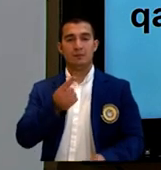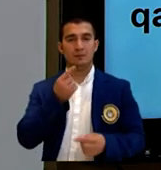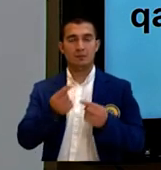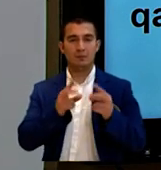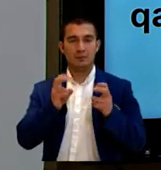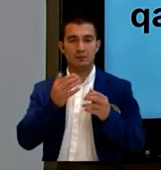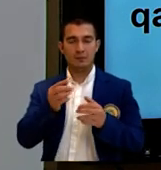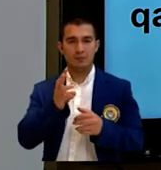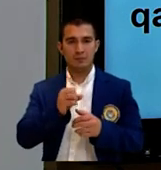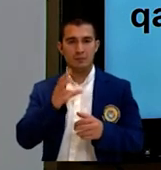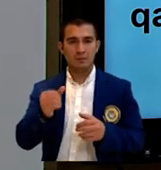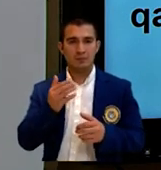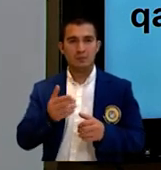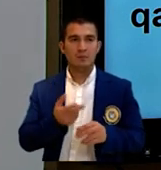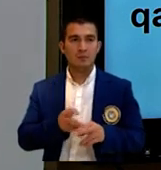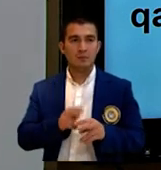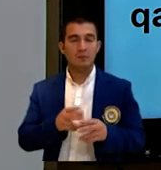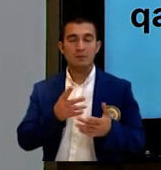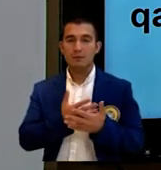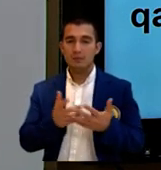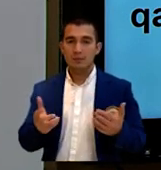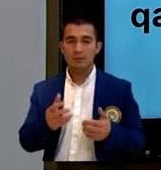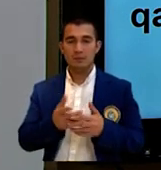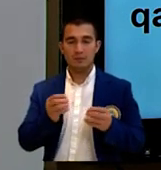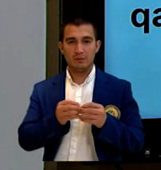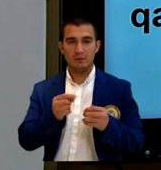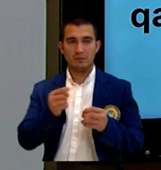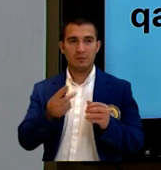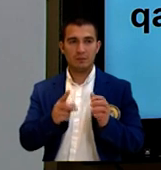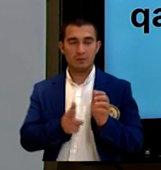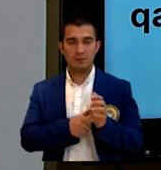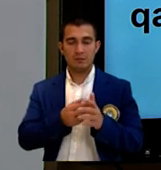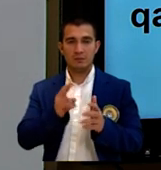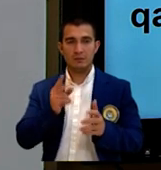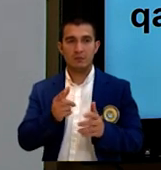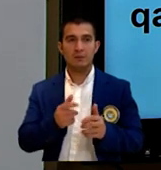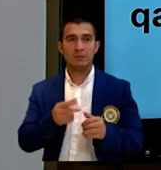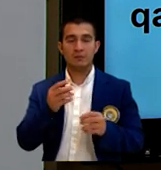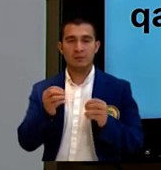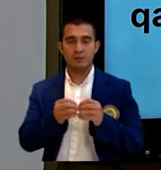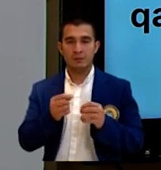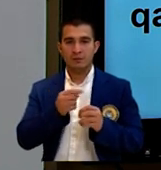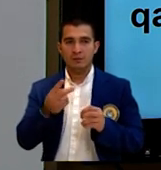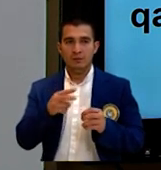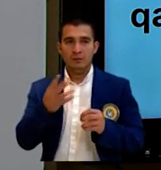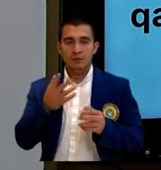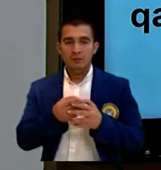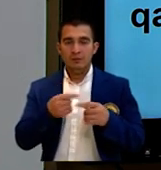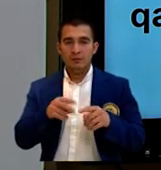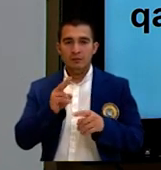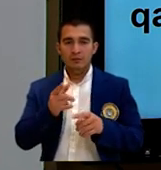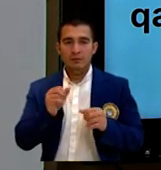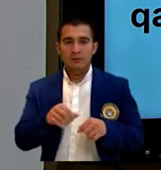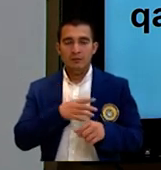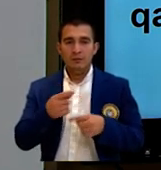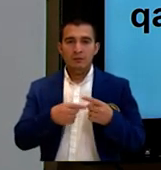molekulaning massasi. Bitta molekulaning massasi bu 10 darajasi minus 27 kilogramdan 10 darajasi minus 25 kilogram